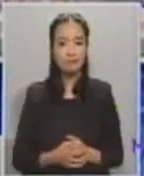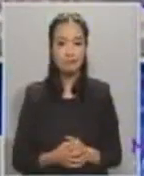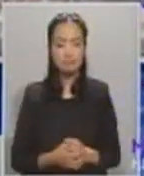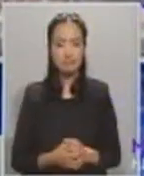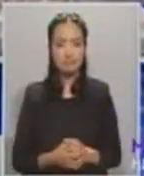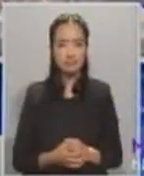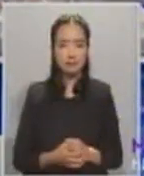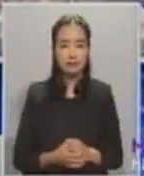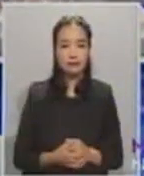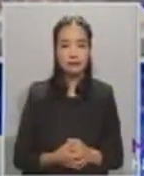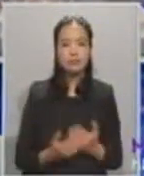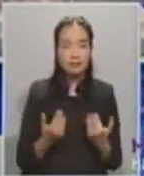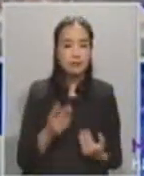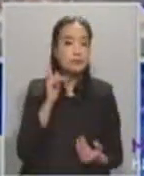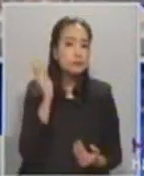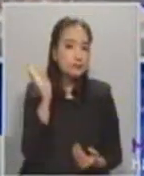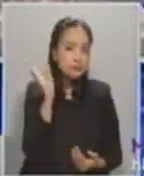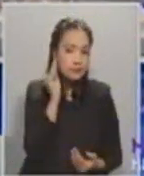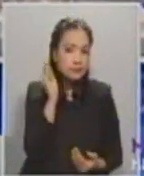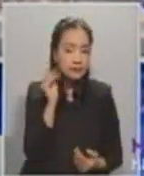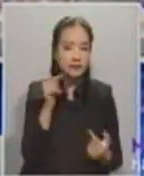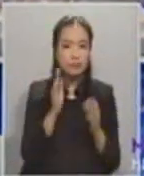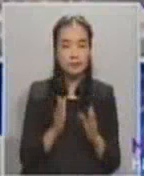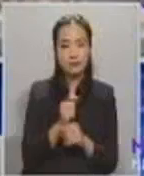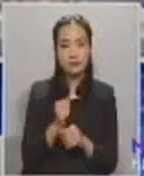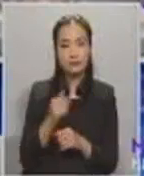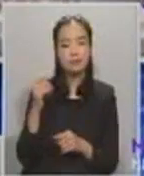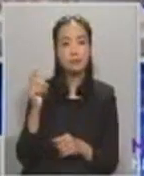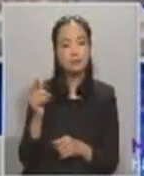ที่ได้ทราบข่าวจากข้าราชการเราที่ติดอยู่ในสถ